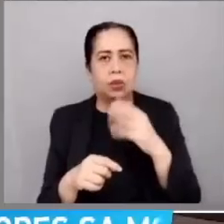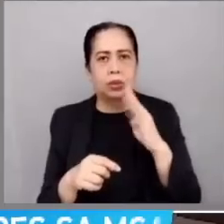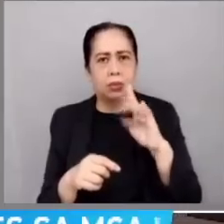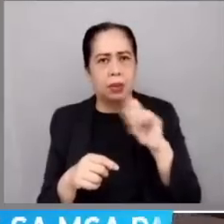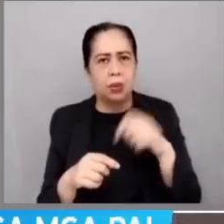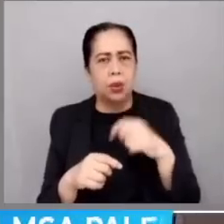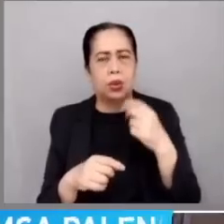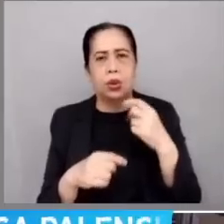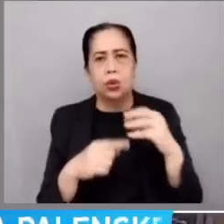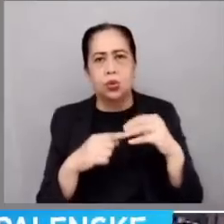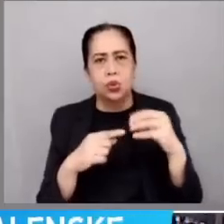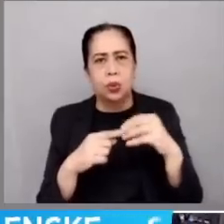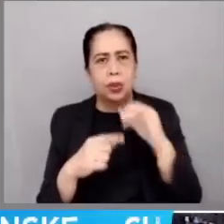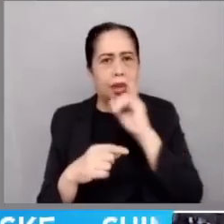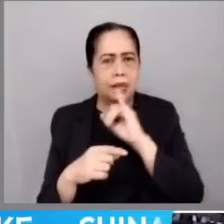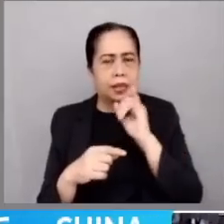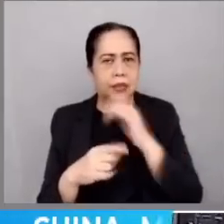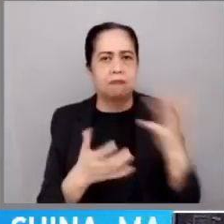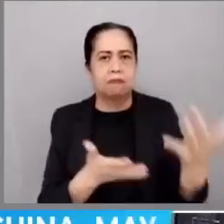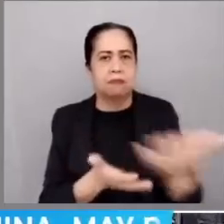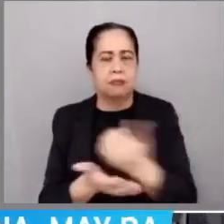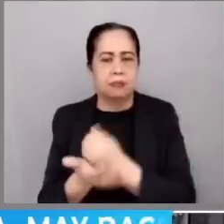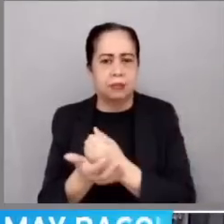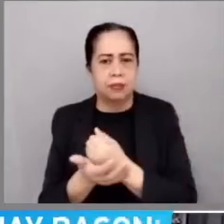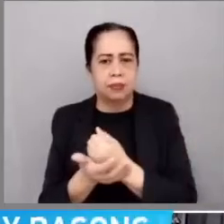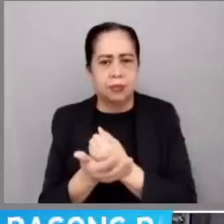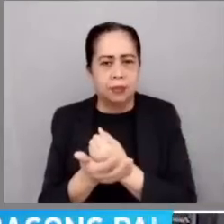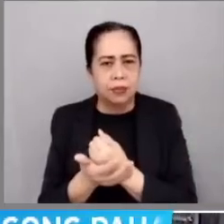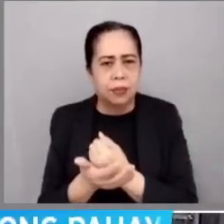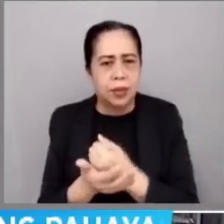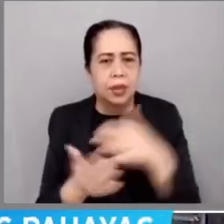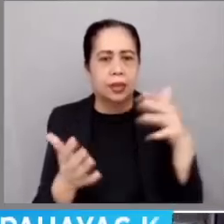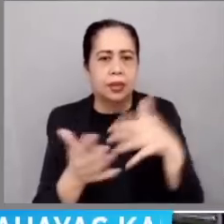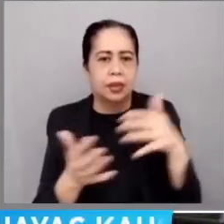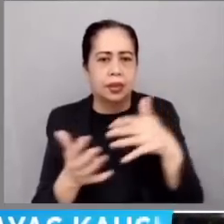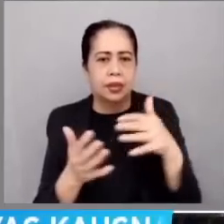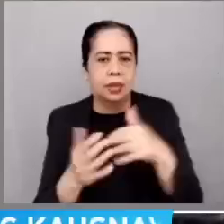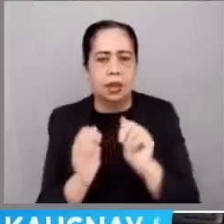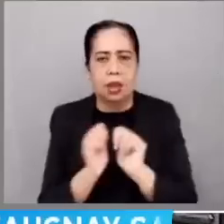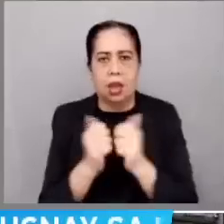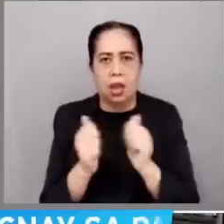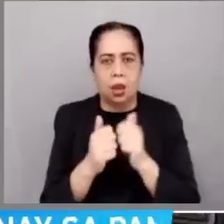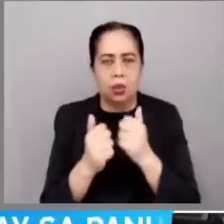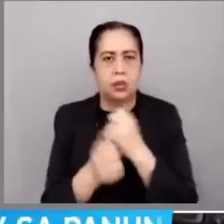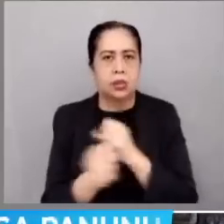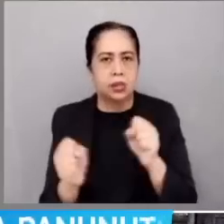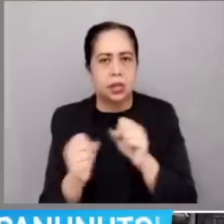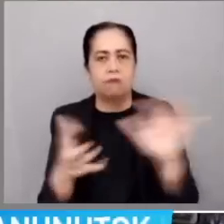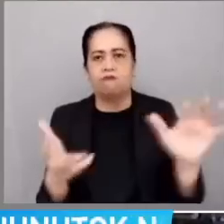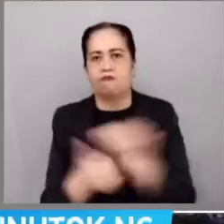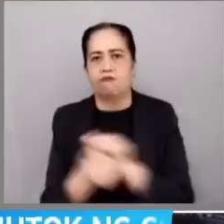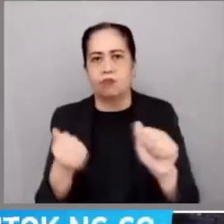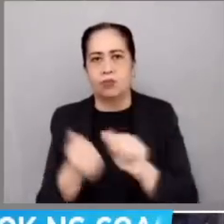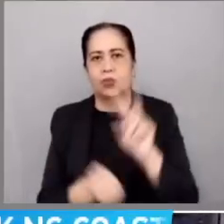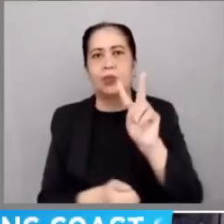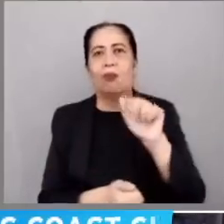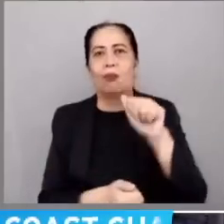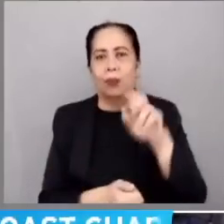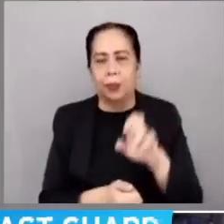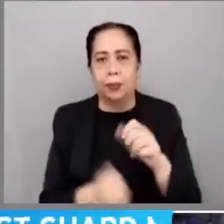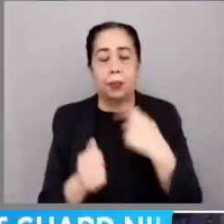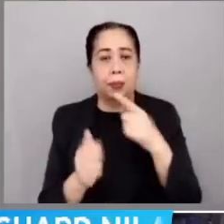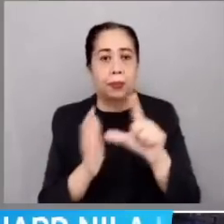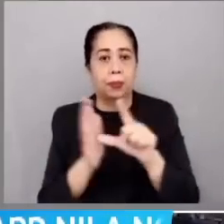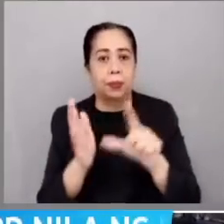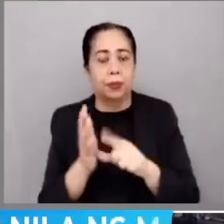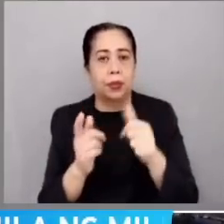ice cream. Kumpiskado na mga produktong ito at pag-aaralan kung paano ligtas na sisirain. So sa ilalim ng batas, first